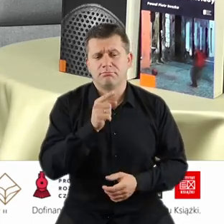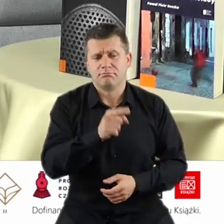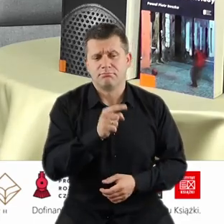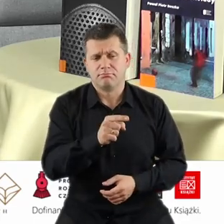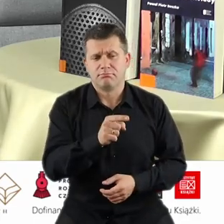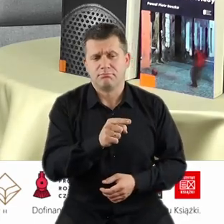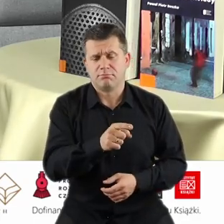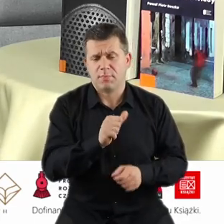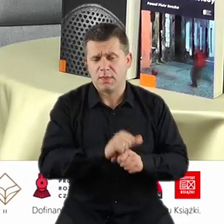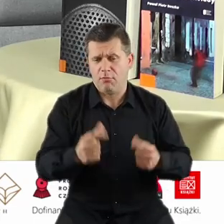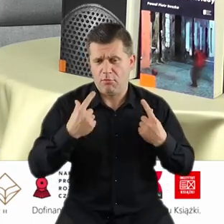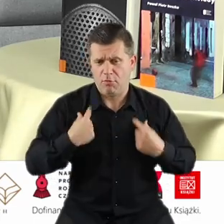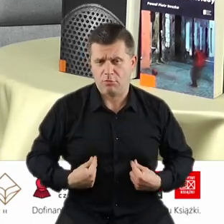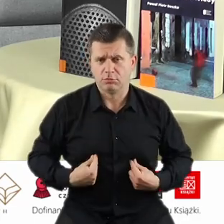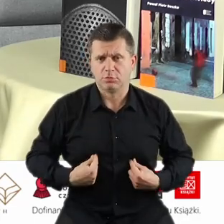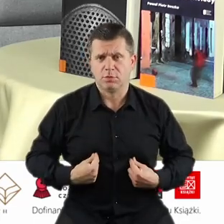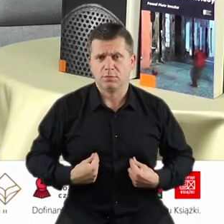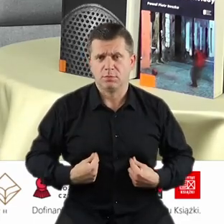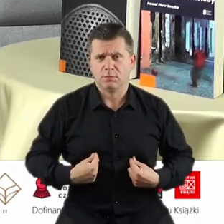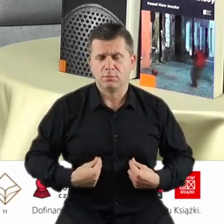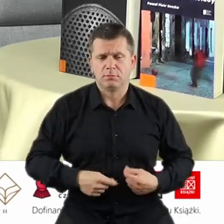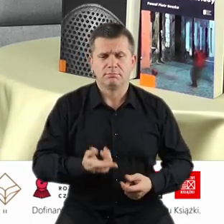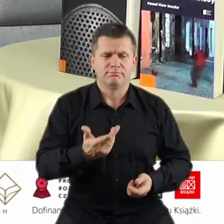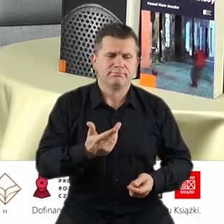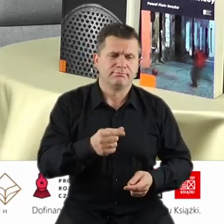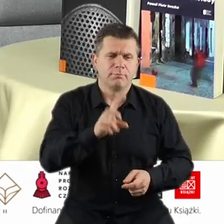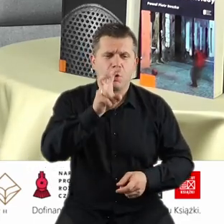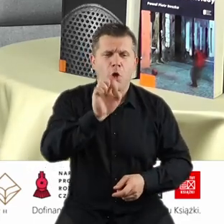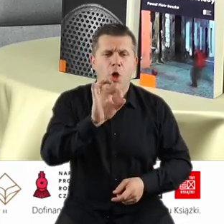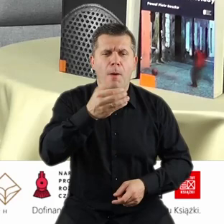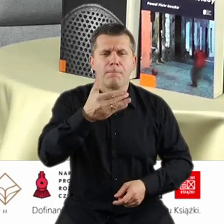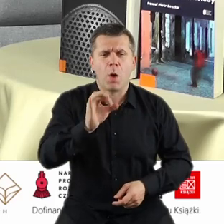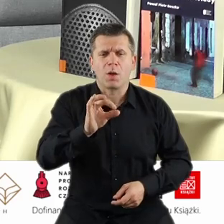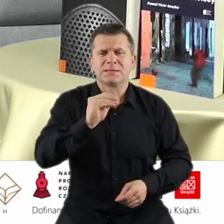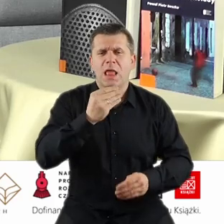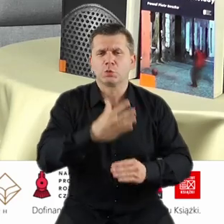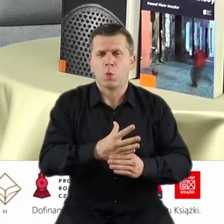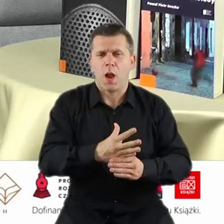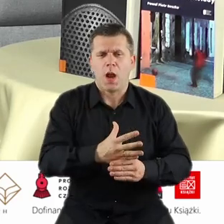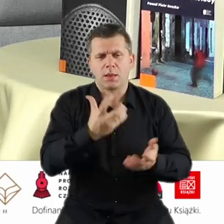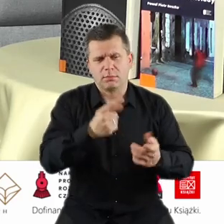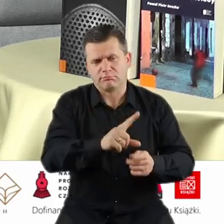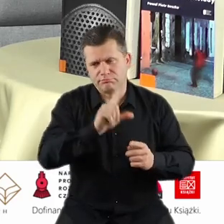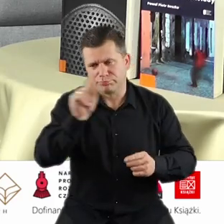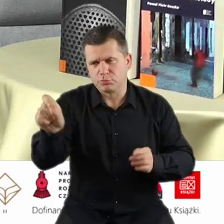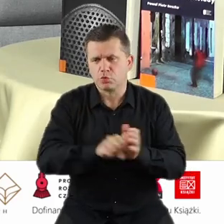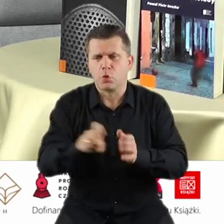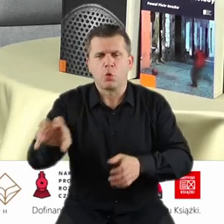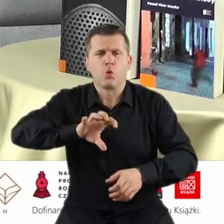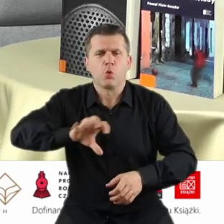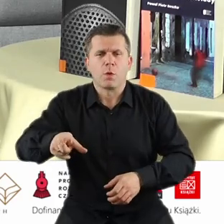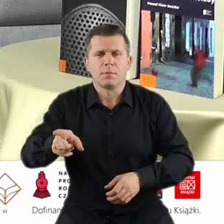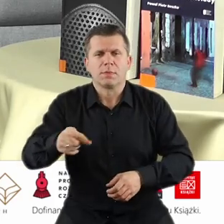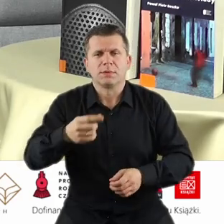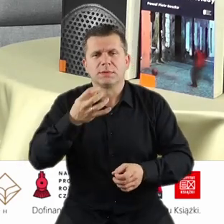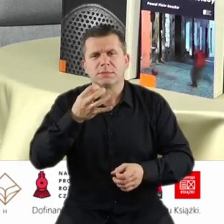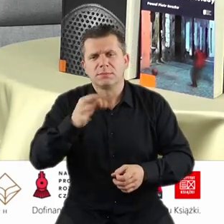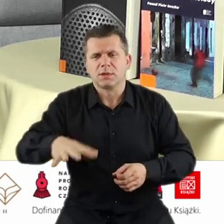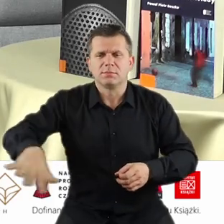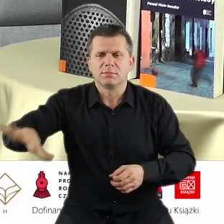Ktoś, kto jest osobą homoseksualną, chce być hetero, idzie do takiej grupy i